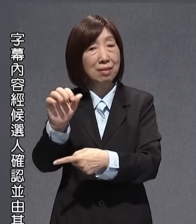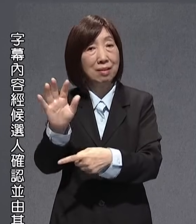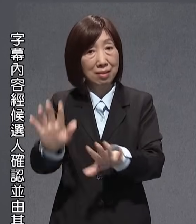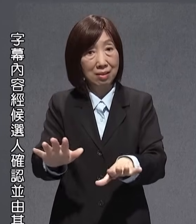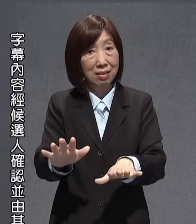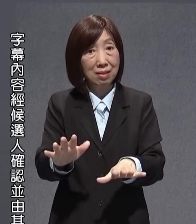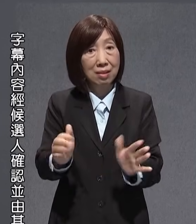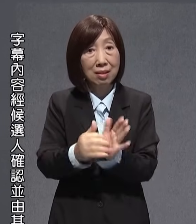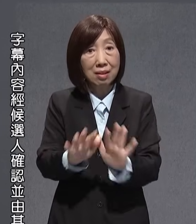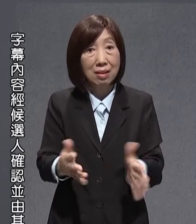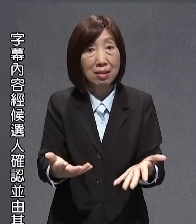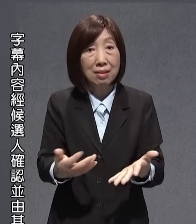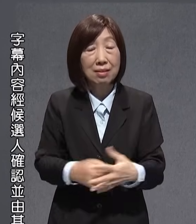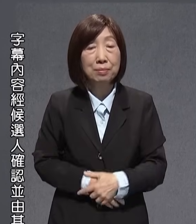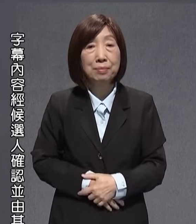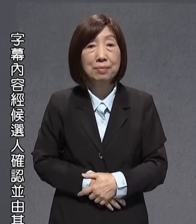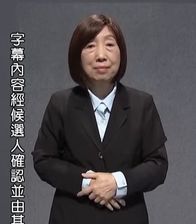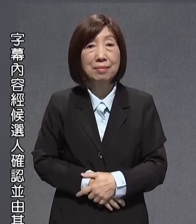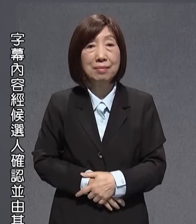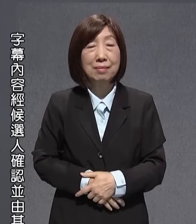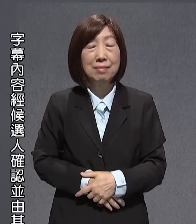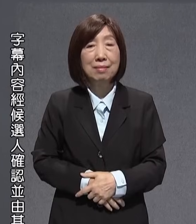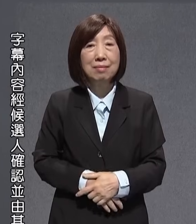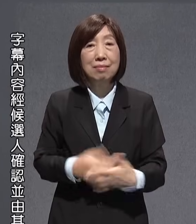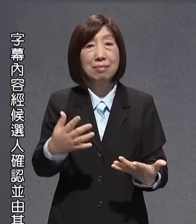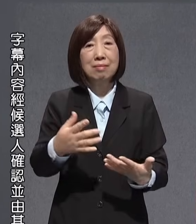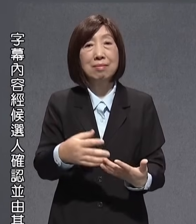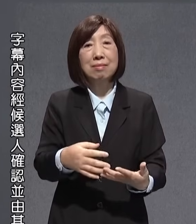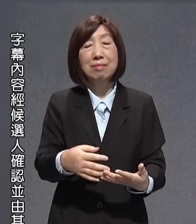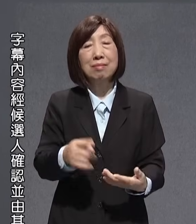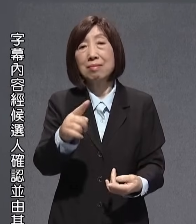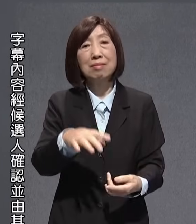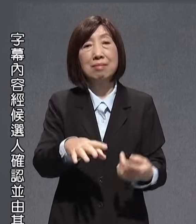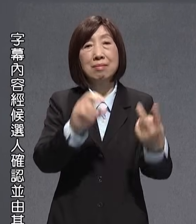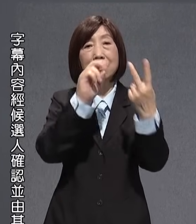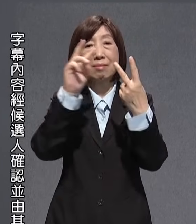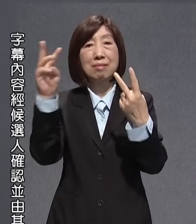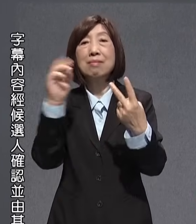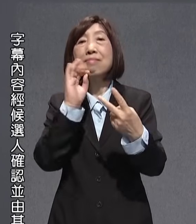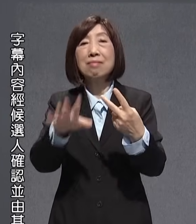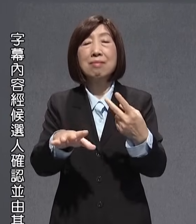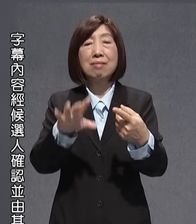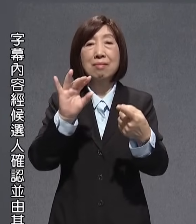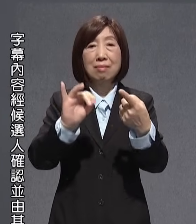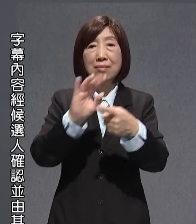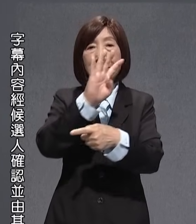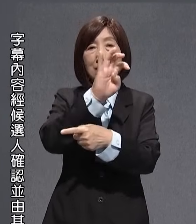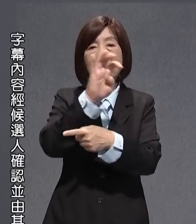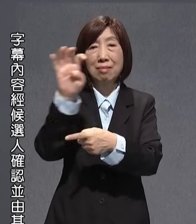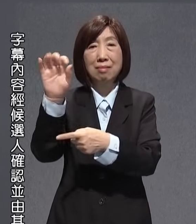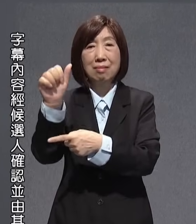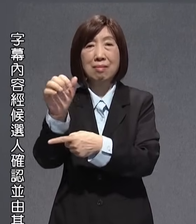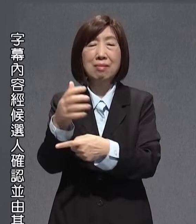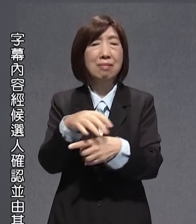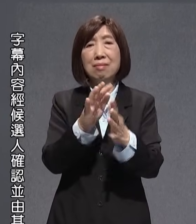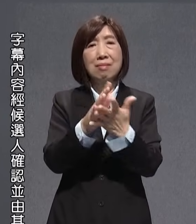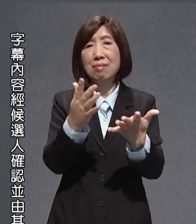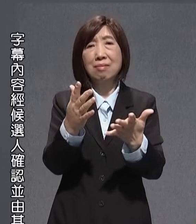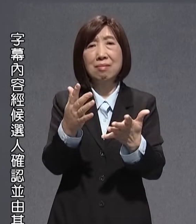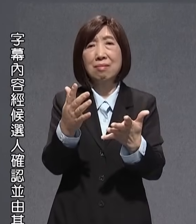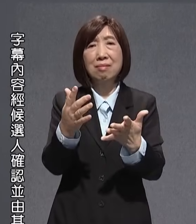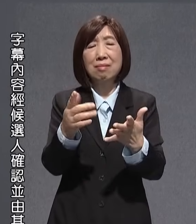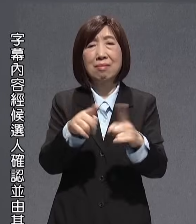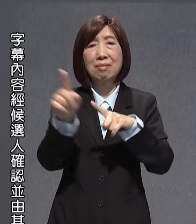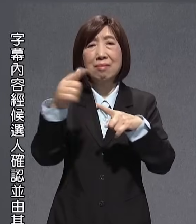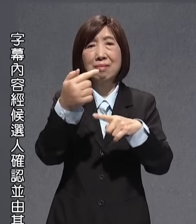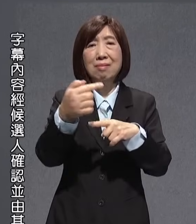啊，起码呢，我要看哈、哦，咱把国2030都减到40%-45%，拢差人差遐长。